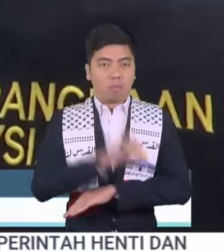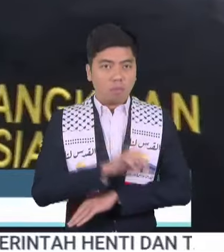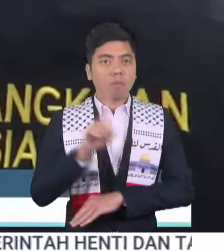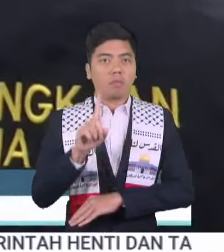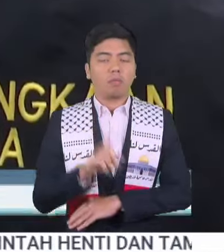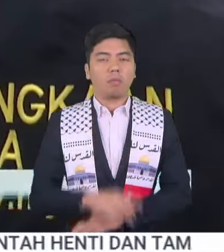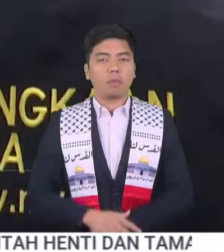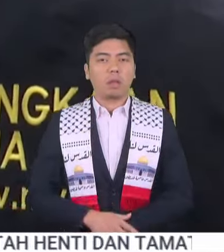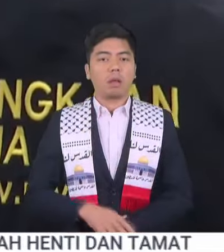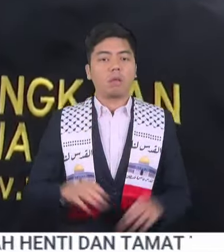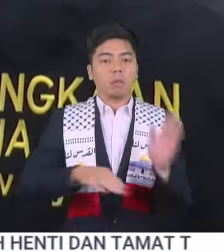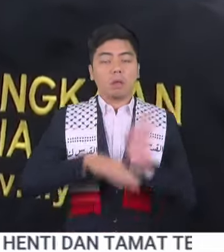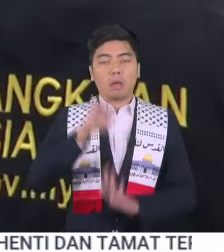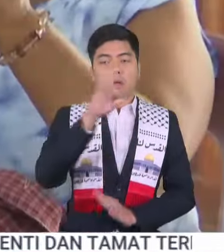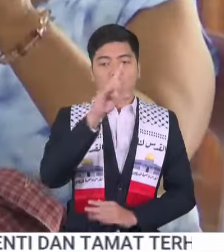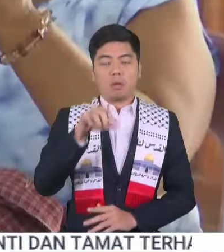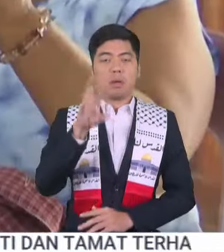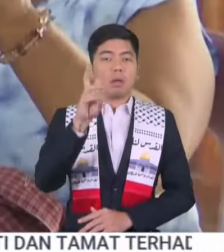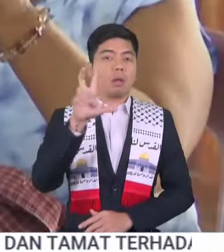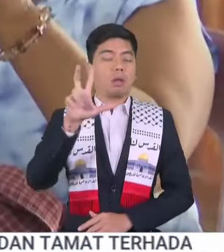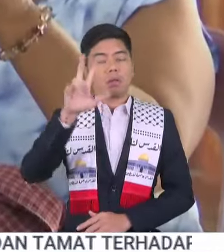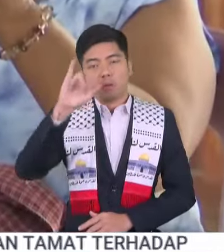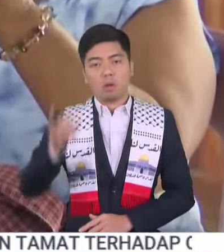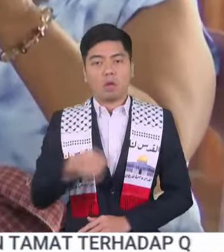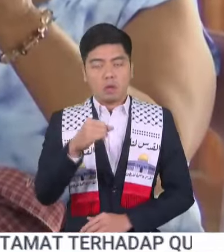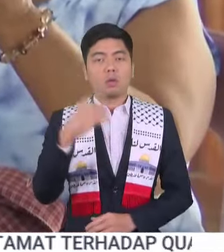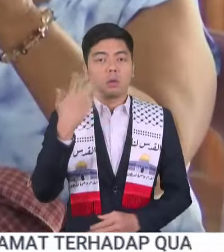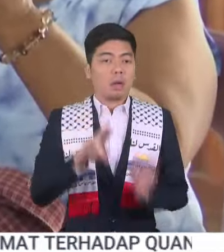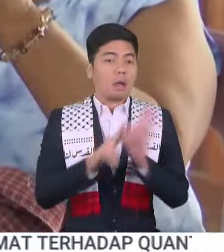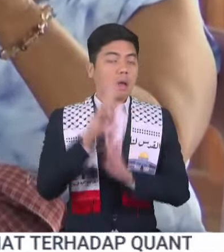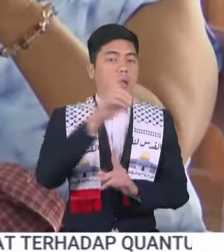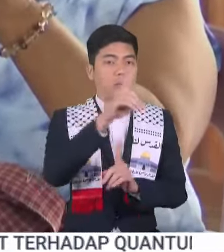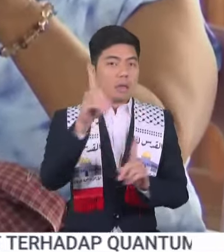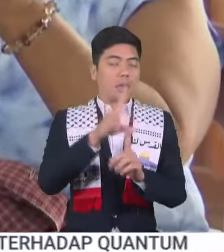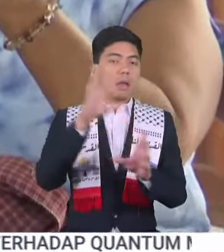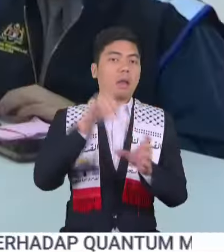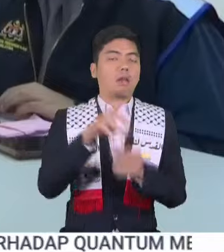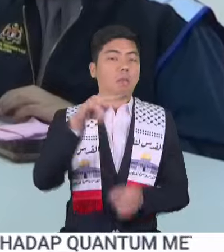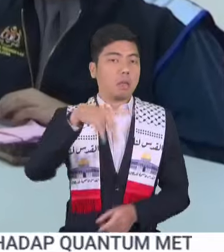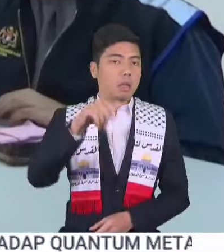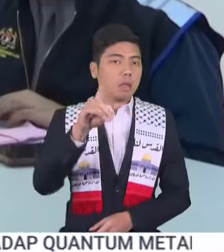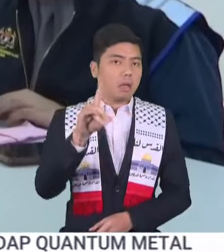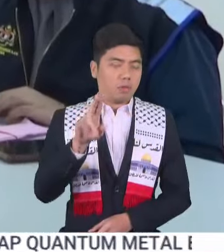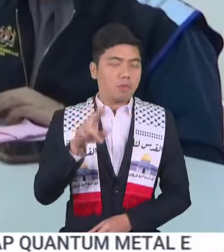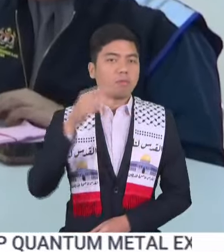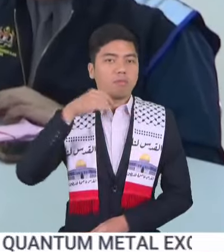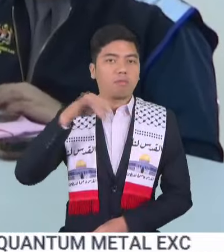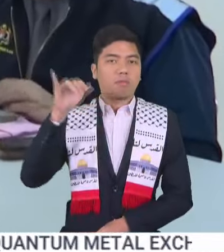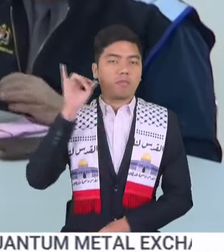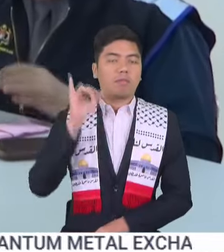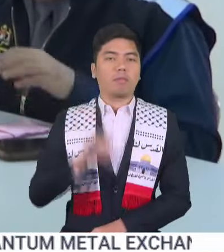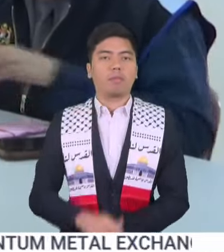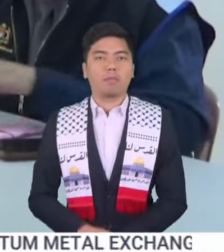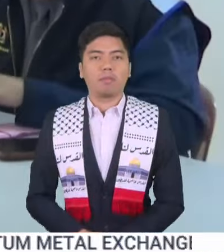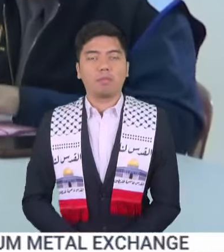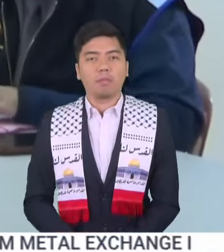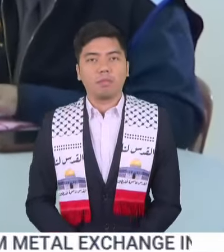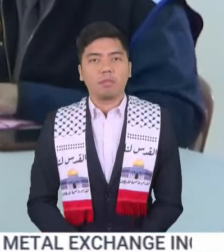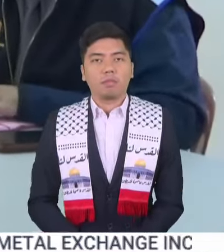Lebih 7.36 juta individu telah mengemaskini maklumat dalam sistem padu setakat semalam.